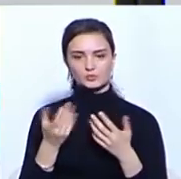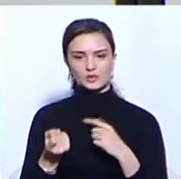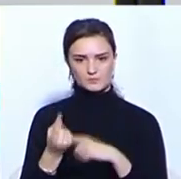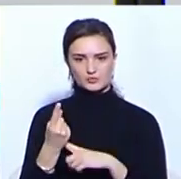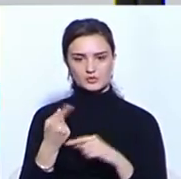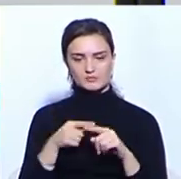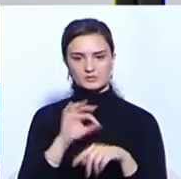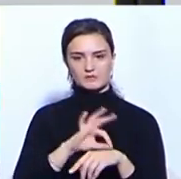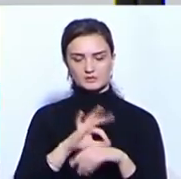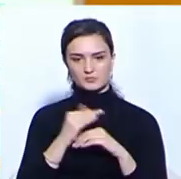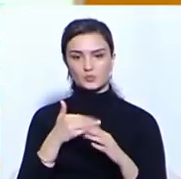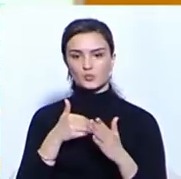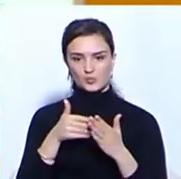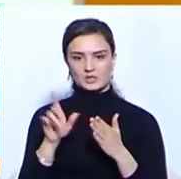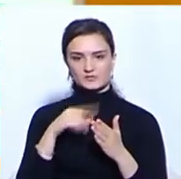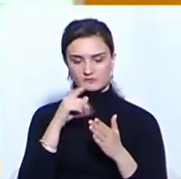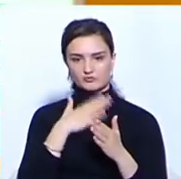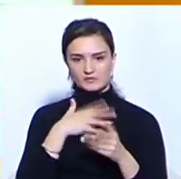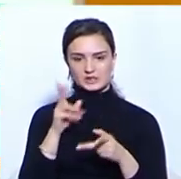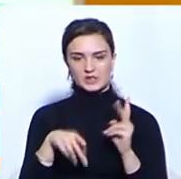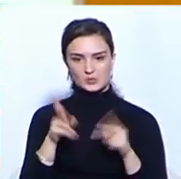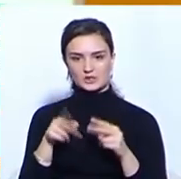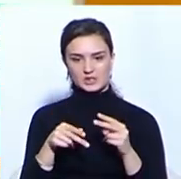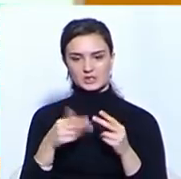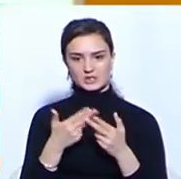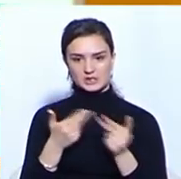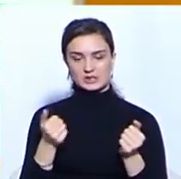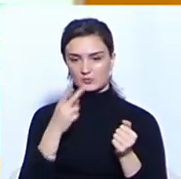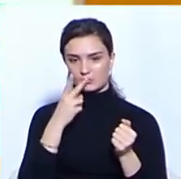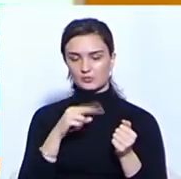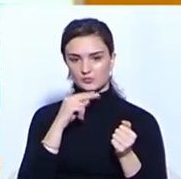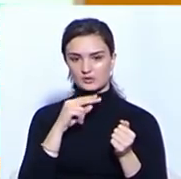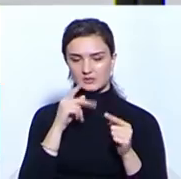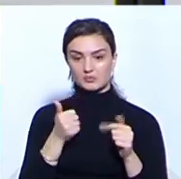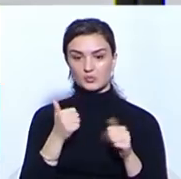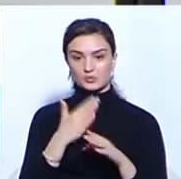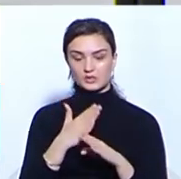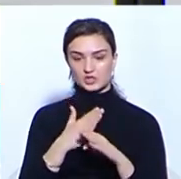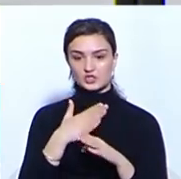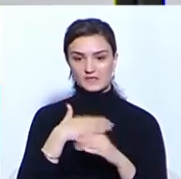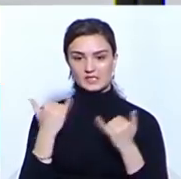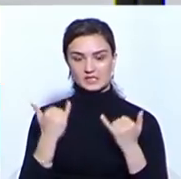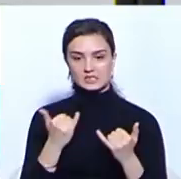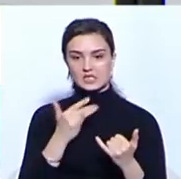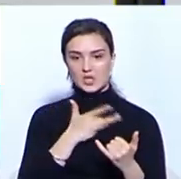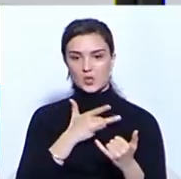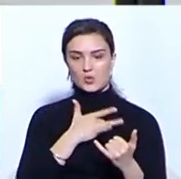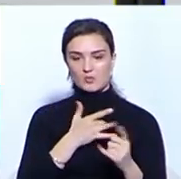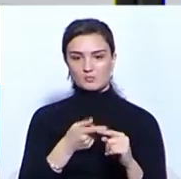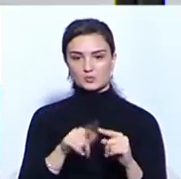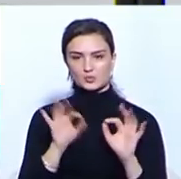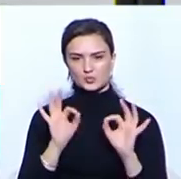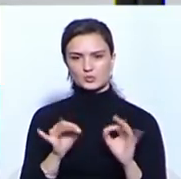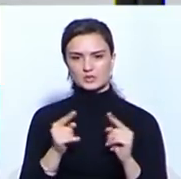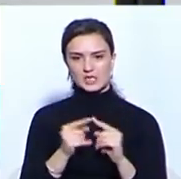ამ დაავადებების გარკვეული. ანუ უარი თქვით ჩვენ ქირურგიულ ჩარევაზე. აი ხა უყურეთ, როგორ არის საქმე. ჩვენ დღეს დაახლოებით აი